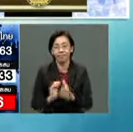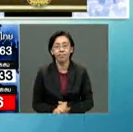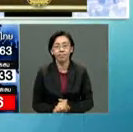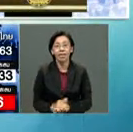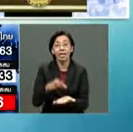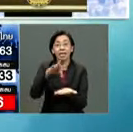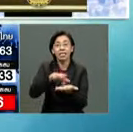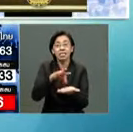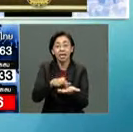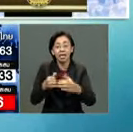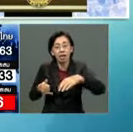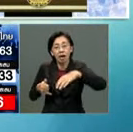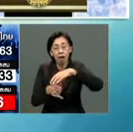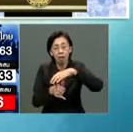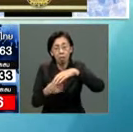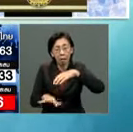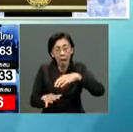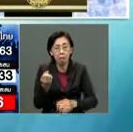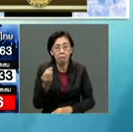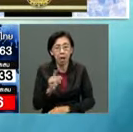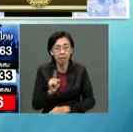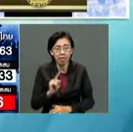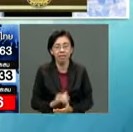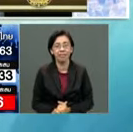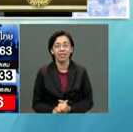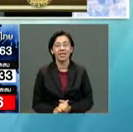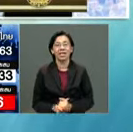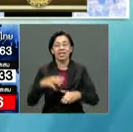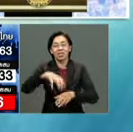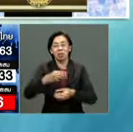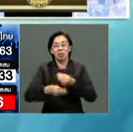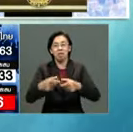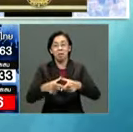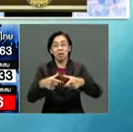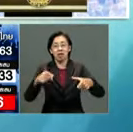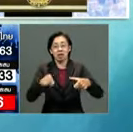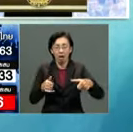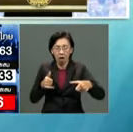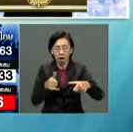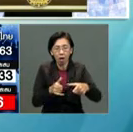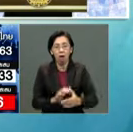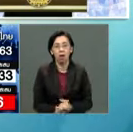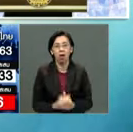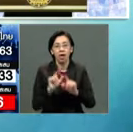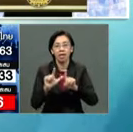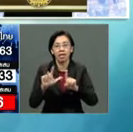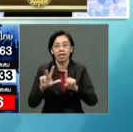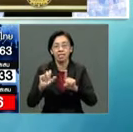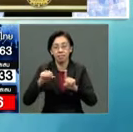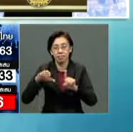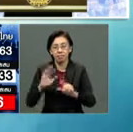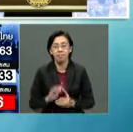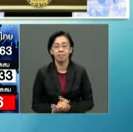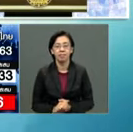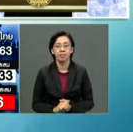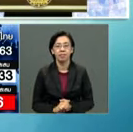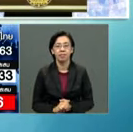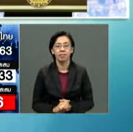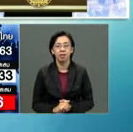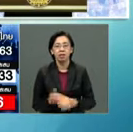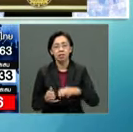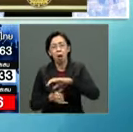ในแต่ละกิจการแล้วอะไรมากที่สุดก็ห้างสรรพสินค้าครับเช็คอินถึง1,300,000นะครับแต่ก็เช็คเอา